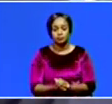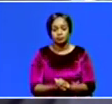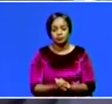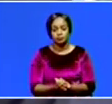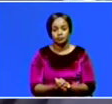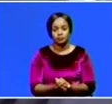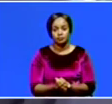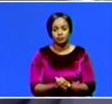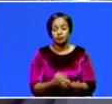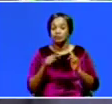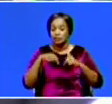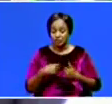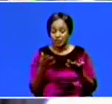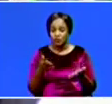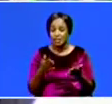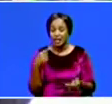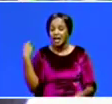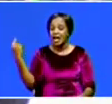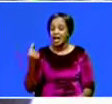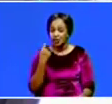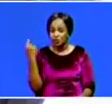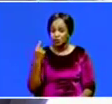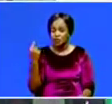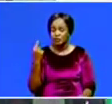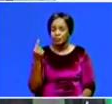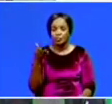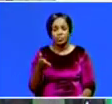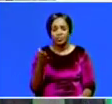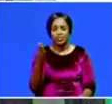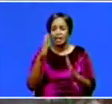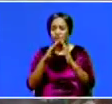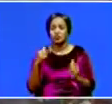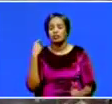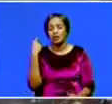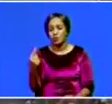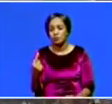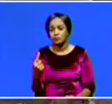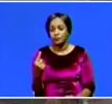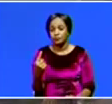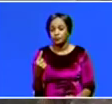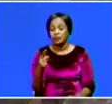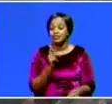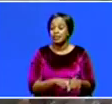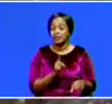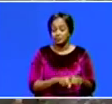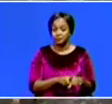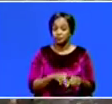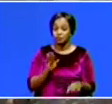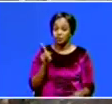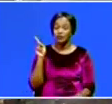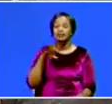Zimenipata hapa, nilikuwa alone. Mbele kulikuwa na garage peke yake. Baada ya kifo chake Bilali